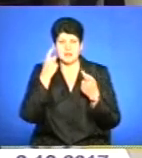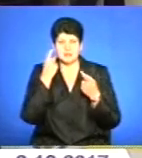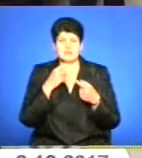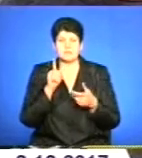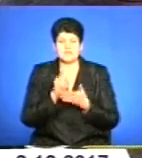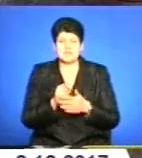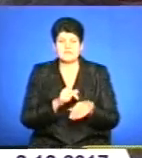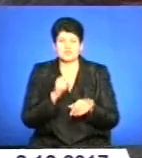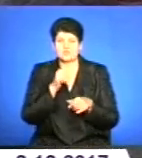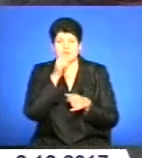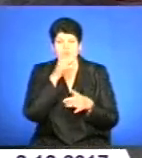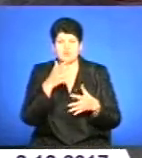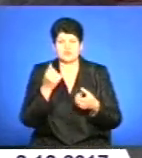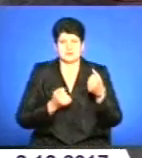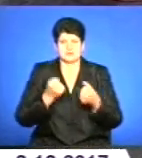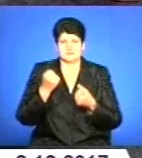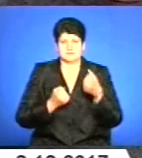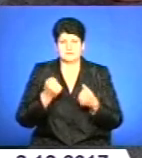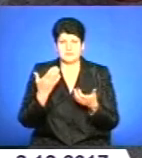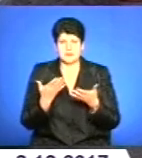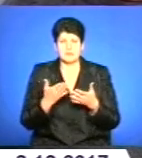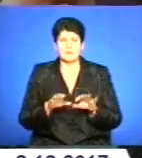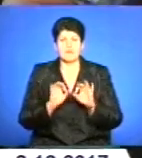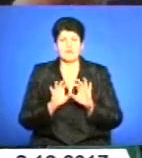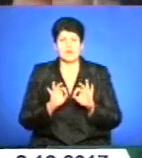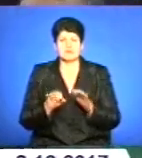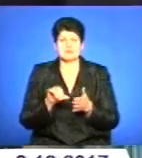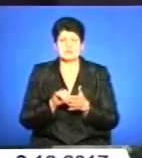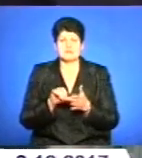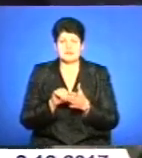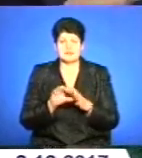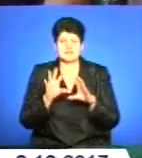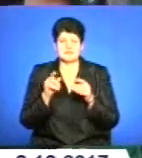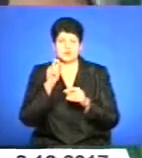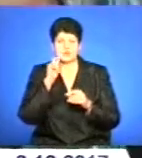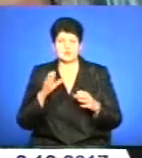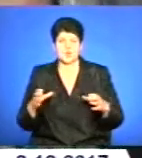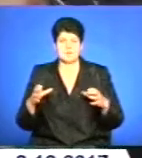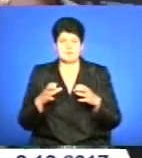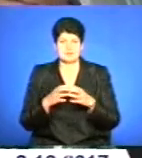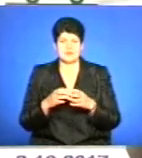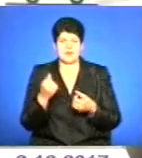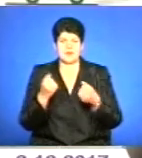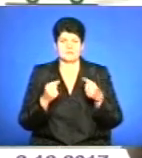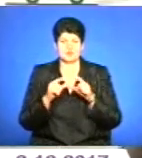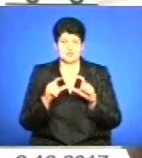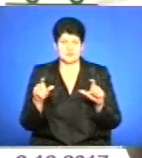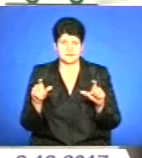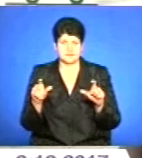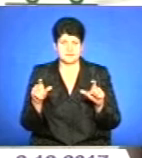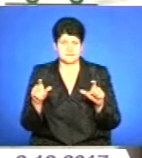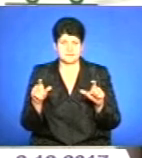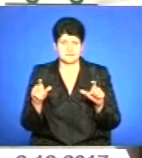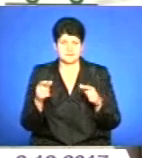не зможуть керувати транспортним засобом, пояснюють представники Всеукраїнського об'єднання автошкіл. Тренинг